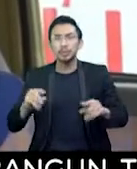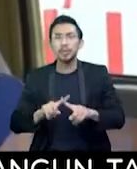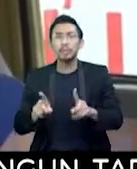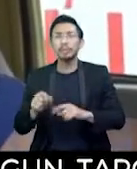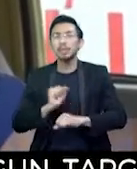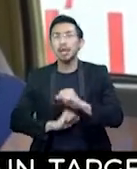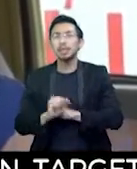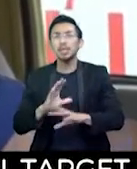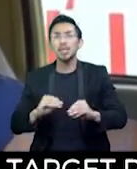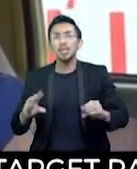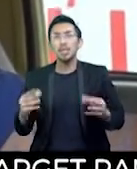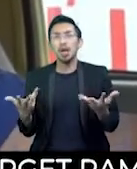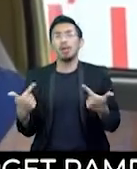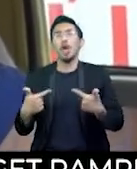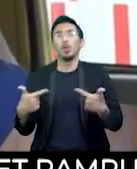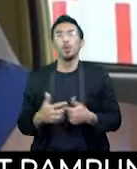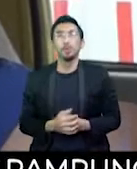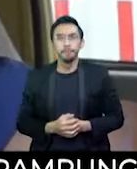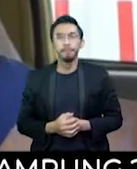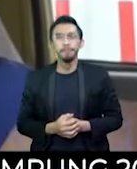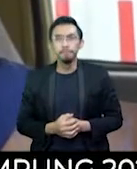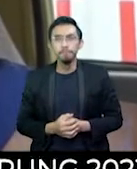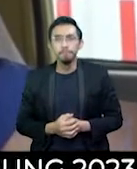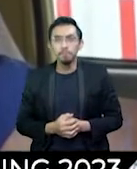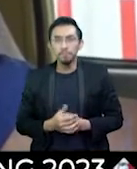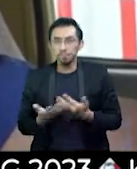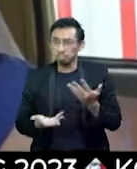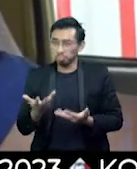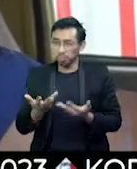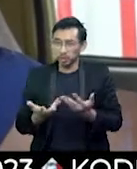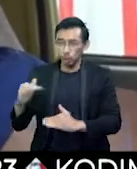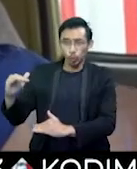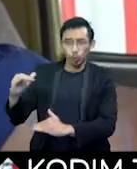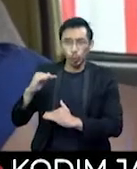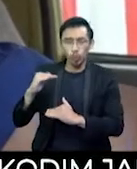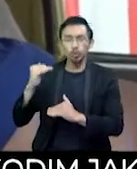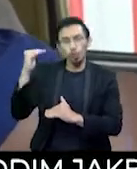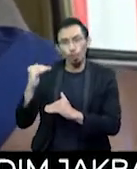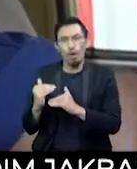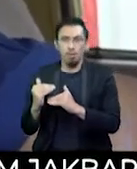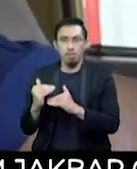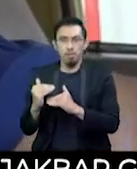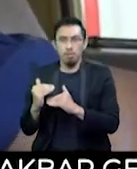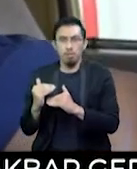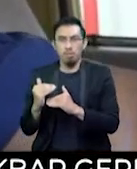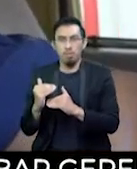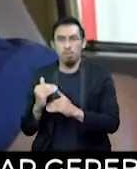pasti ada kendalanya, pengurangan ini ada. Nah, ya, janganlah ditukar macam itu. Ya, menderitanya